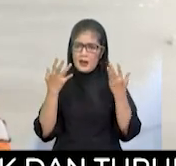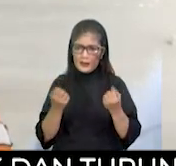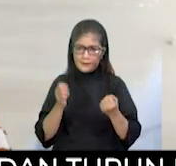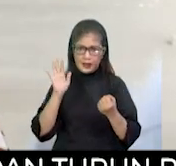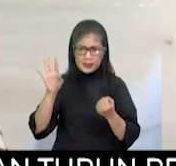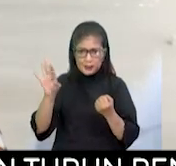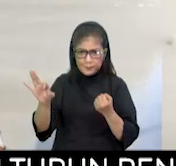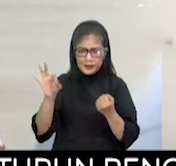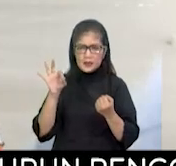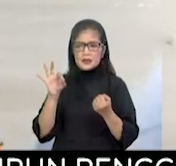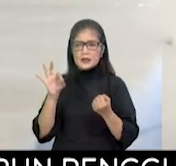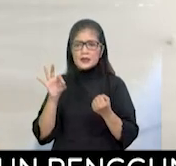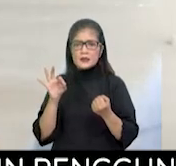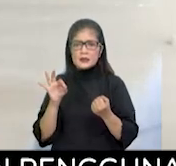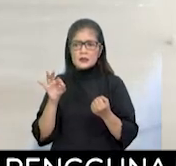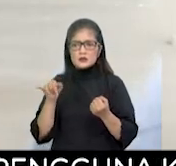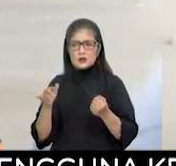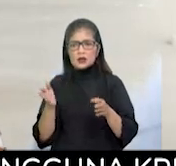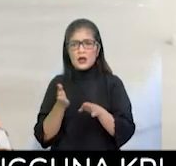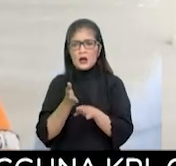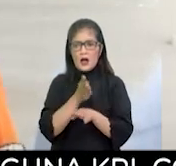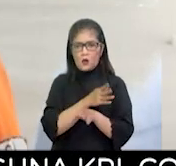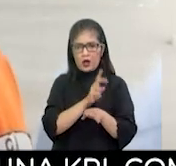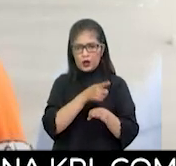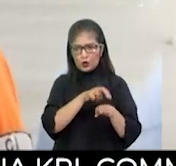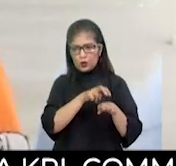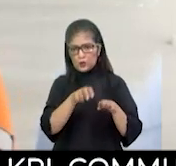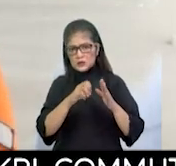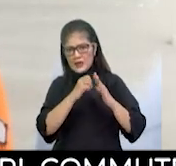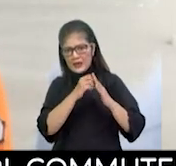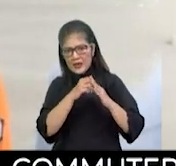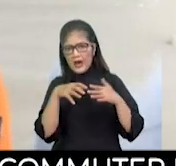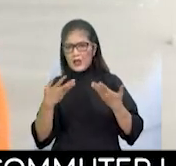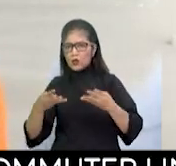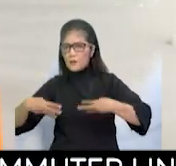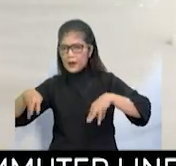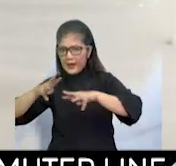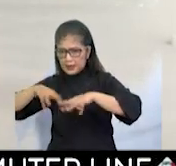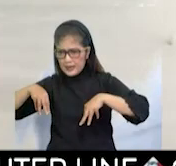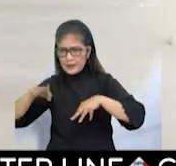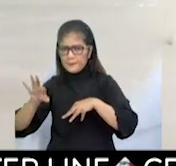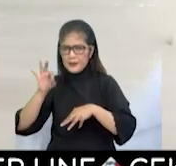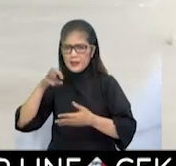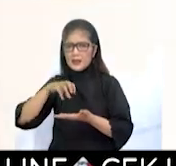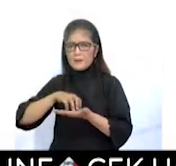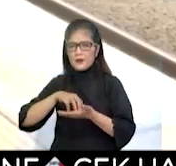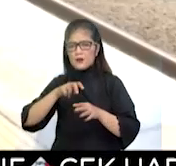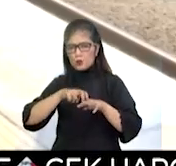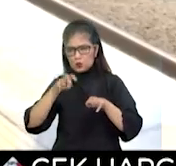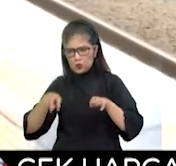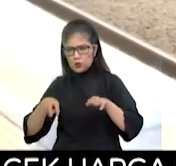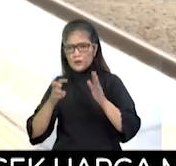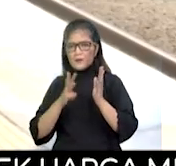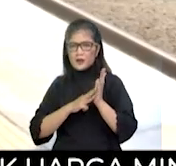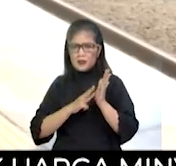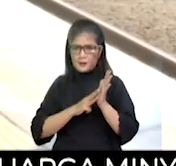alternatif gitu, yang awalnya turun di Jatinegara ataupun Manggarai ini bisa menjadi salah satu alternatif naik turun penumpang. Stasiun